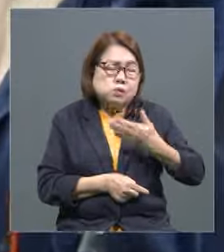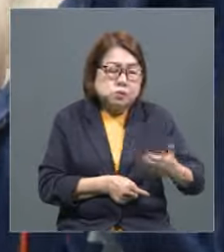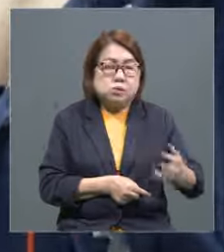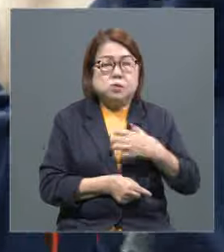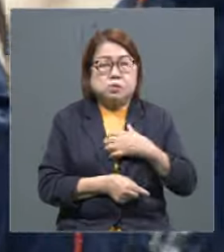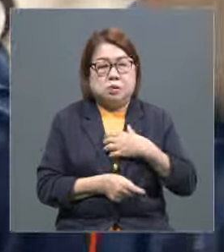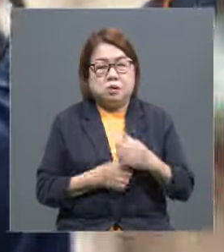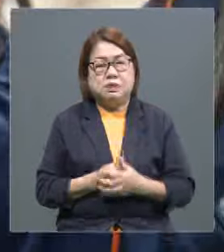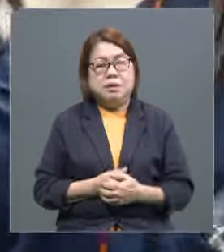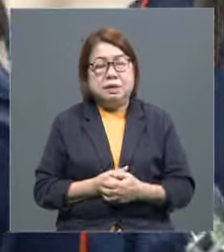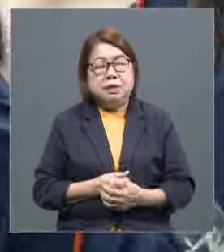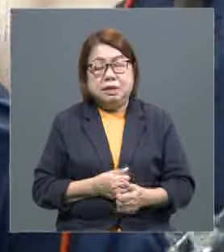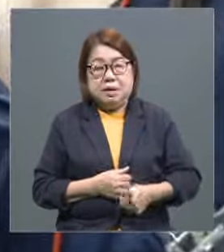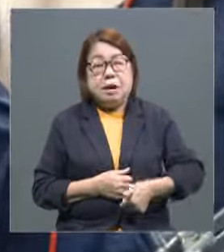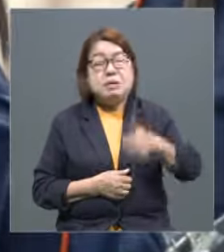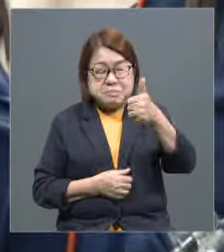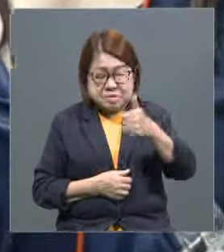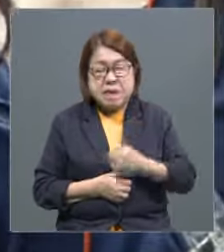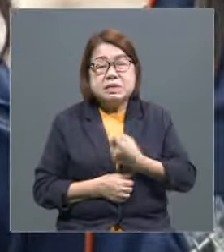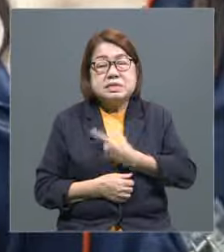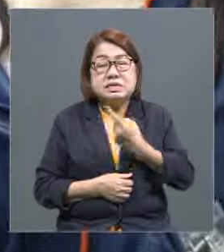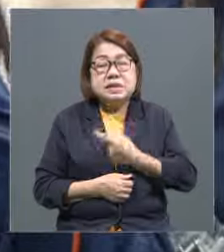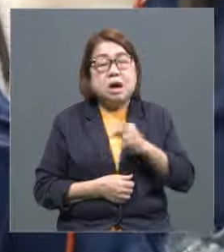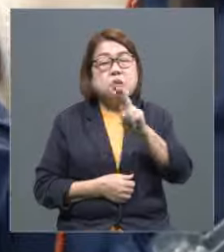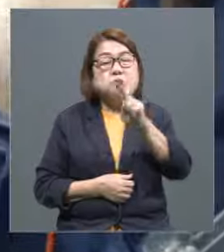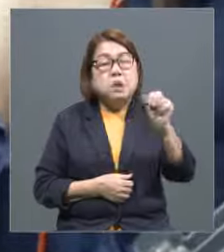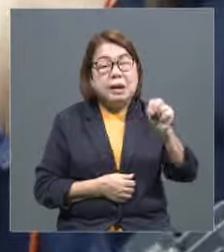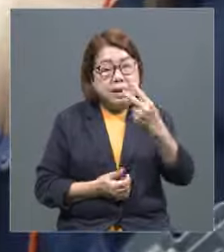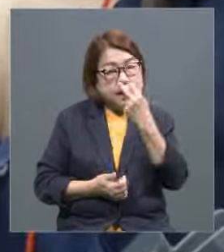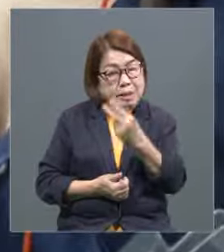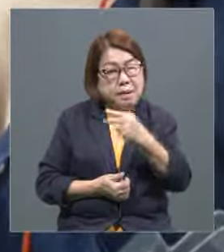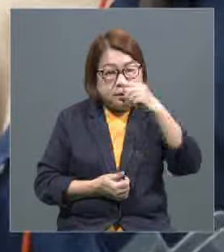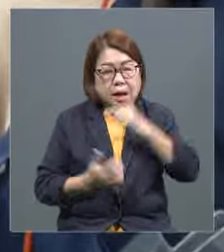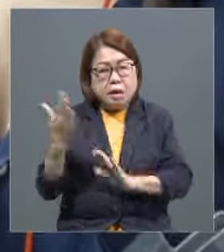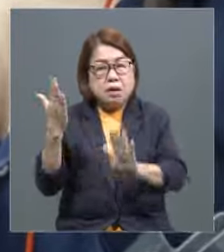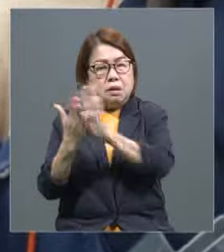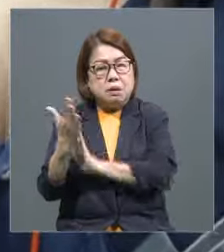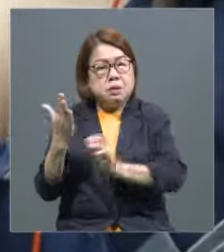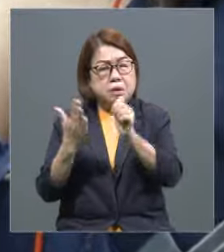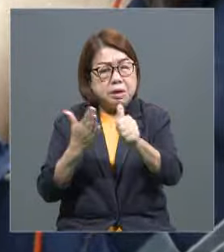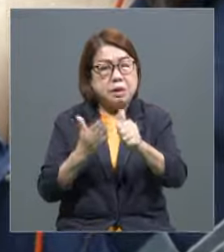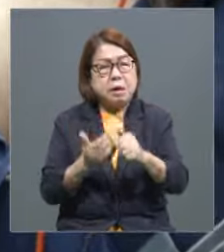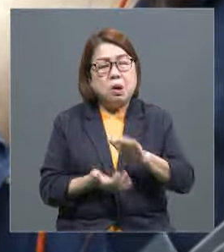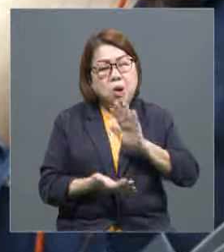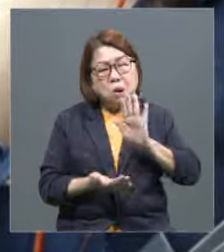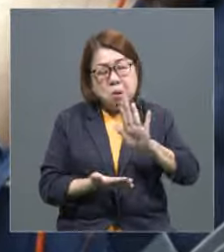บดีใจที่ยูนิโก้เขาเห็นว่าประเพณีเป็นประเพณีที่ดีกับประเทศไทยค่ะ